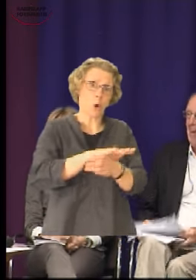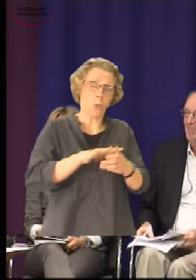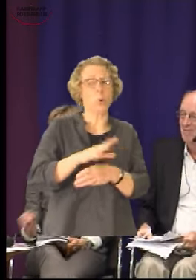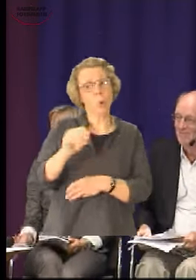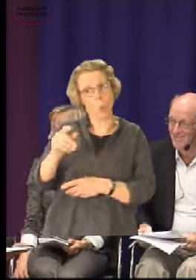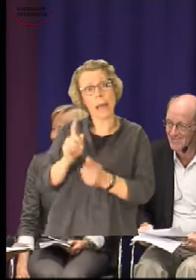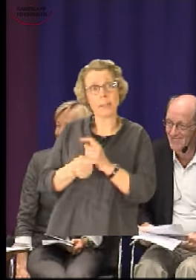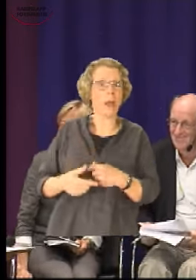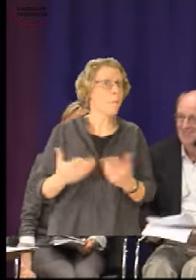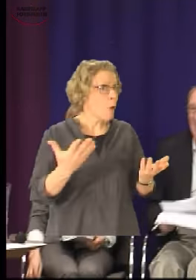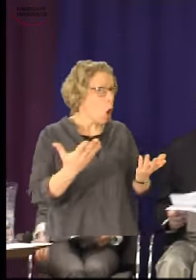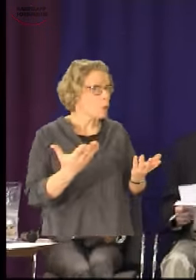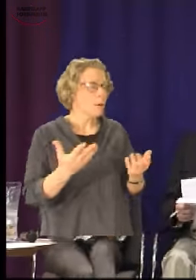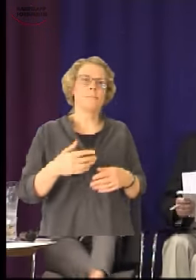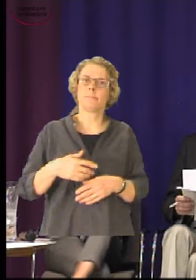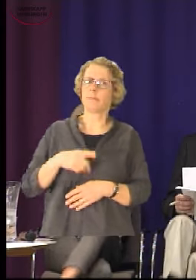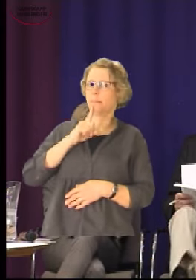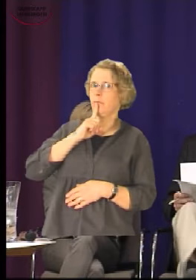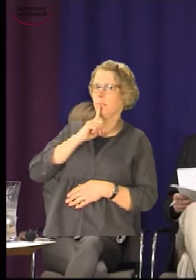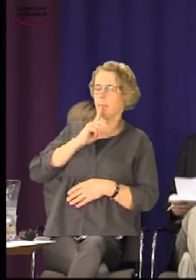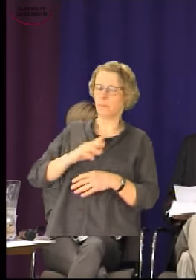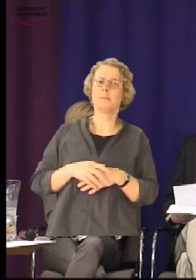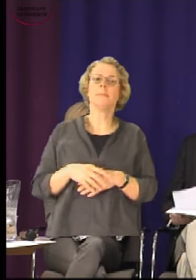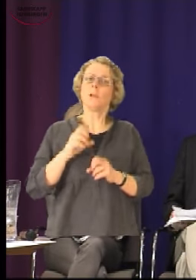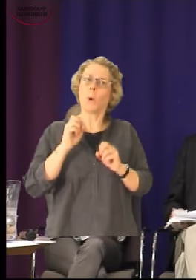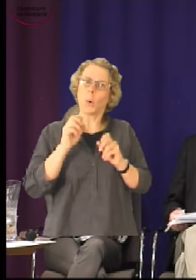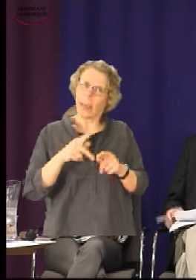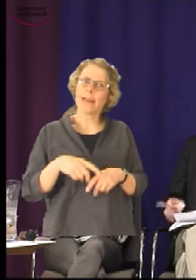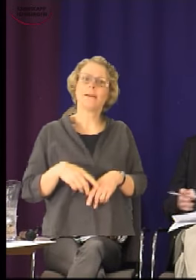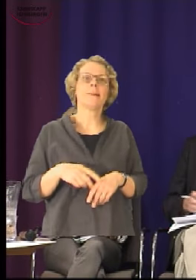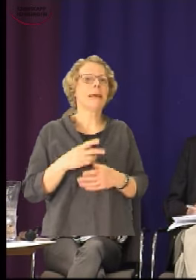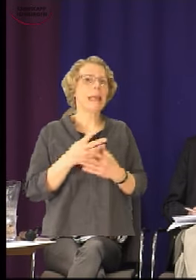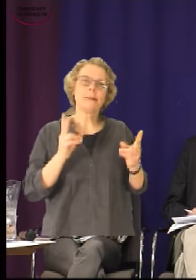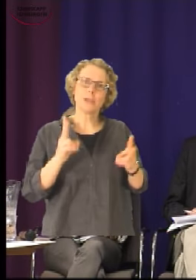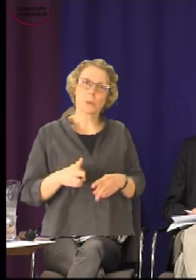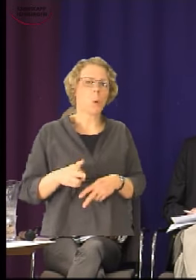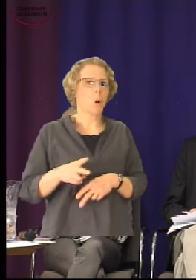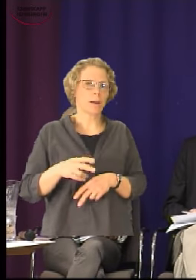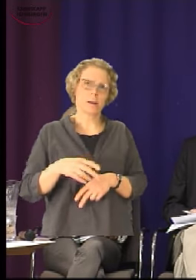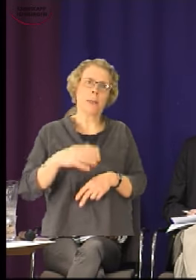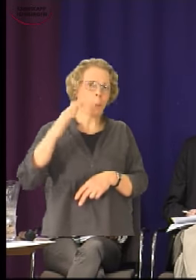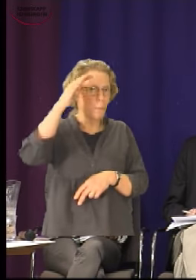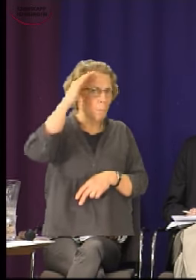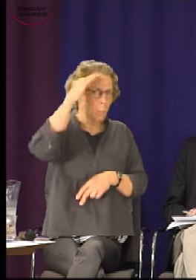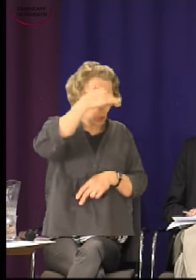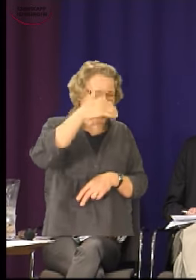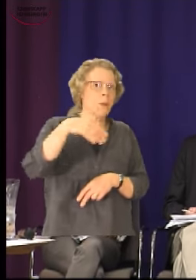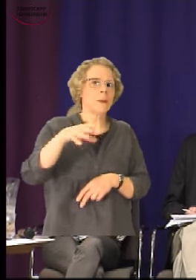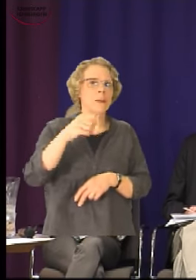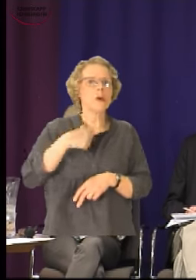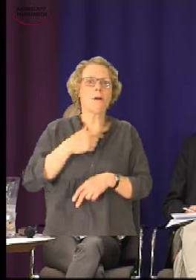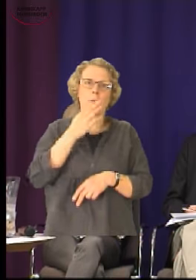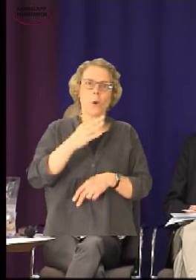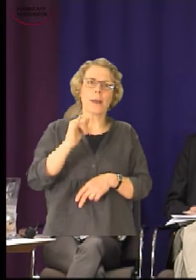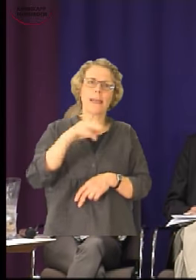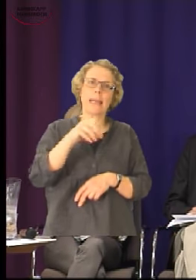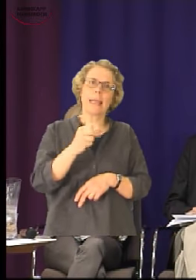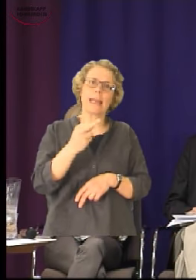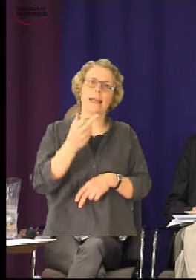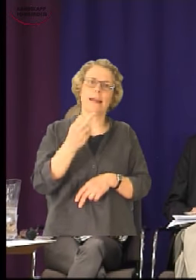Okej. Okay. Du var i alla fall inte så blygsam när jag frågade Ingrid Burman alldeles nyss här. Det spekuleras ju att du kan tänkas